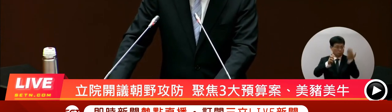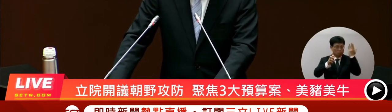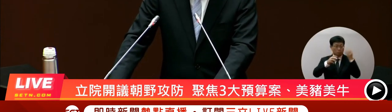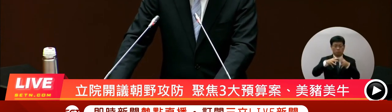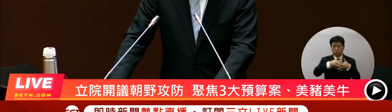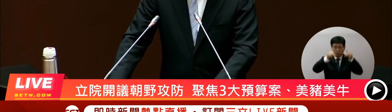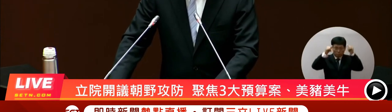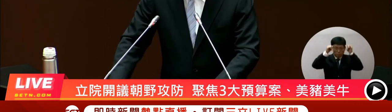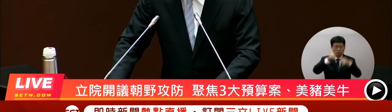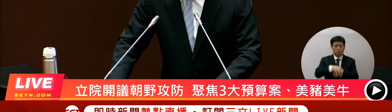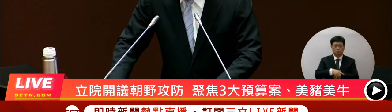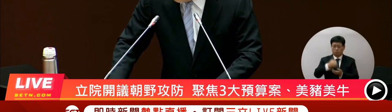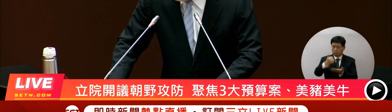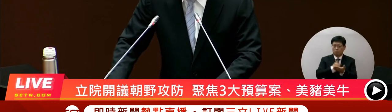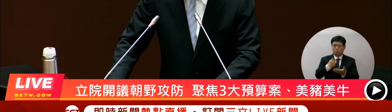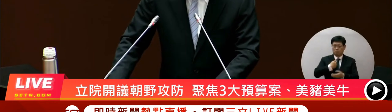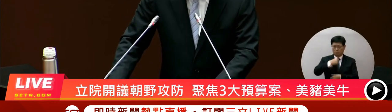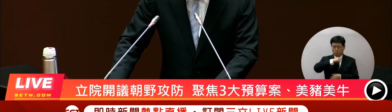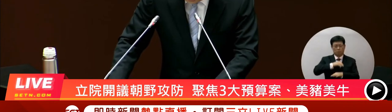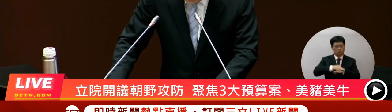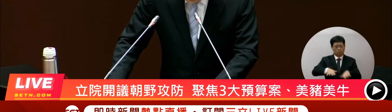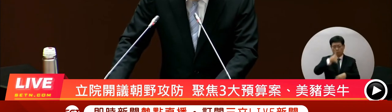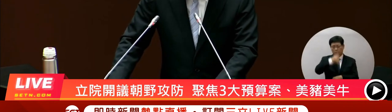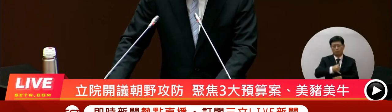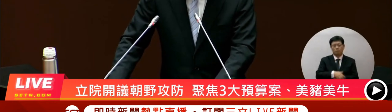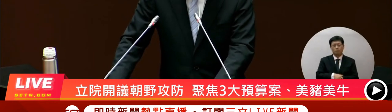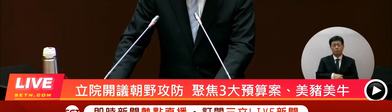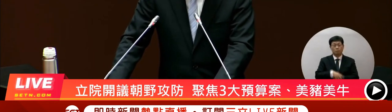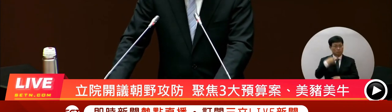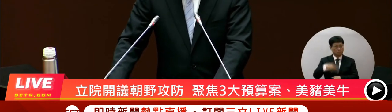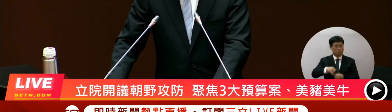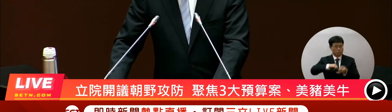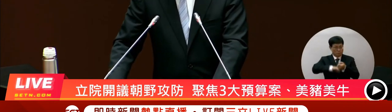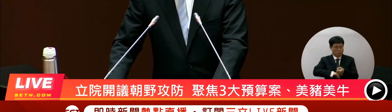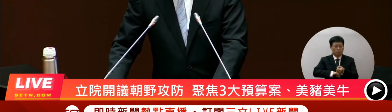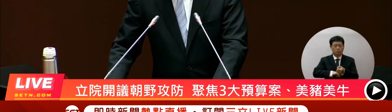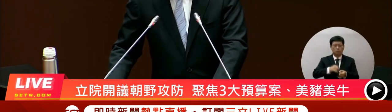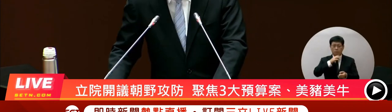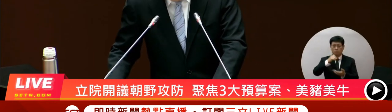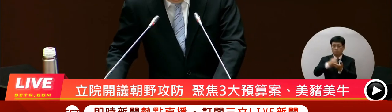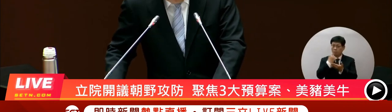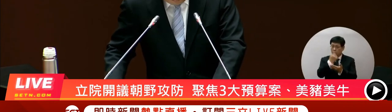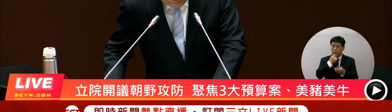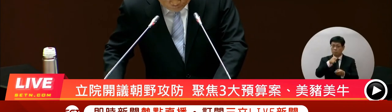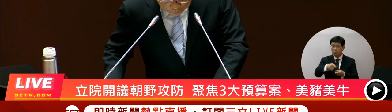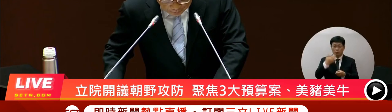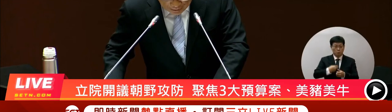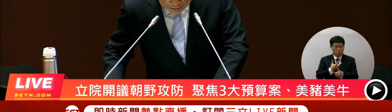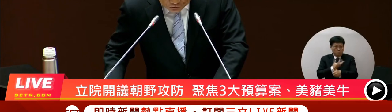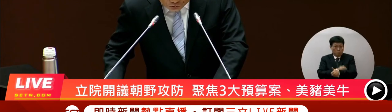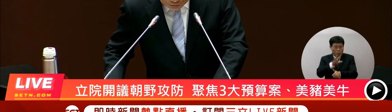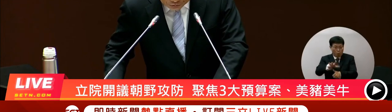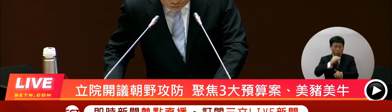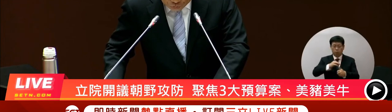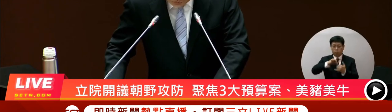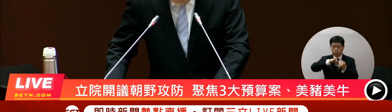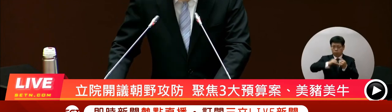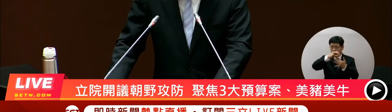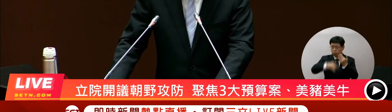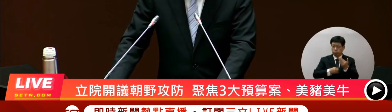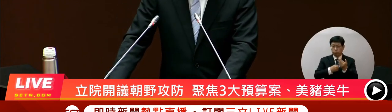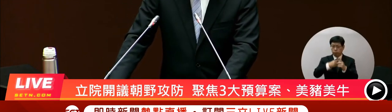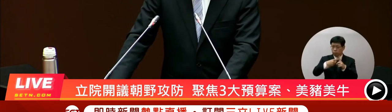美牛输入安全无虞，并订定进口来猪的安全容许